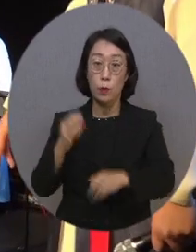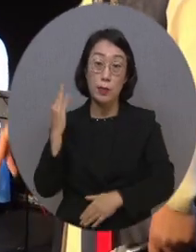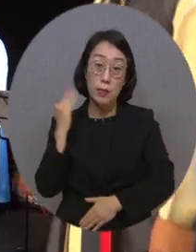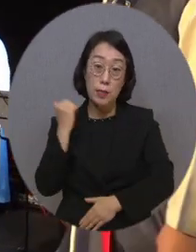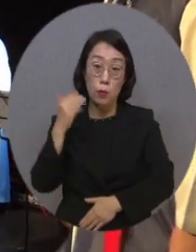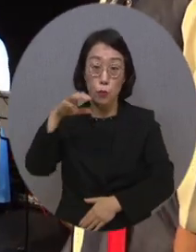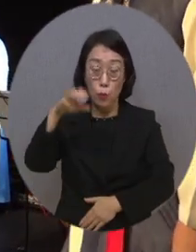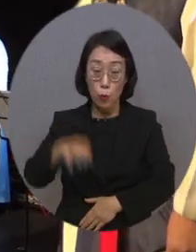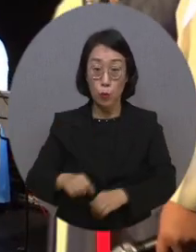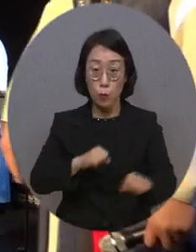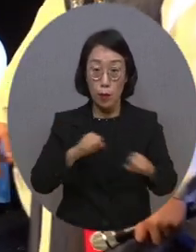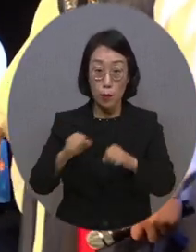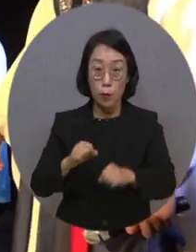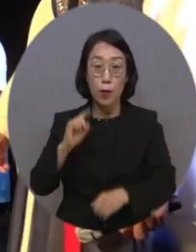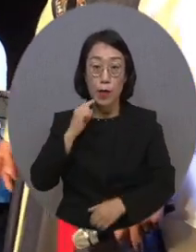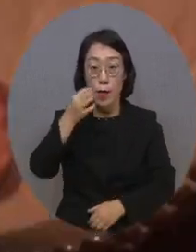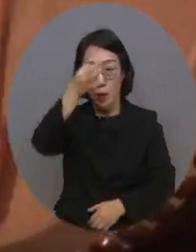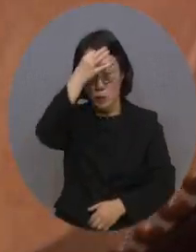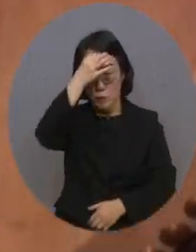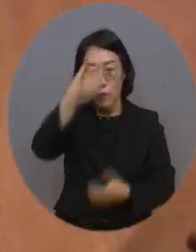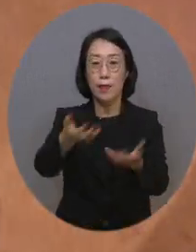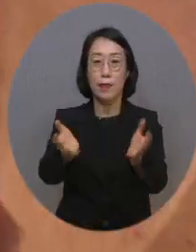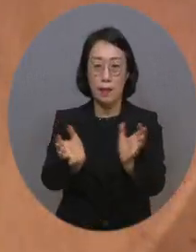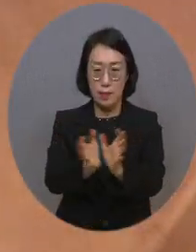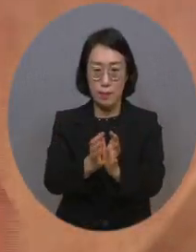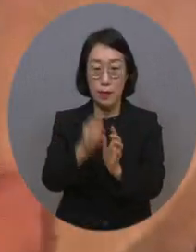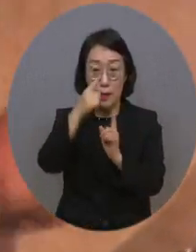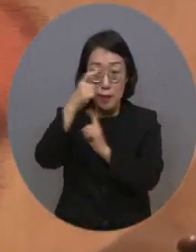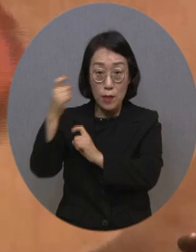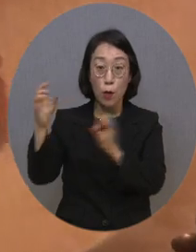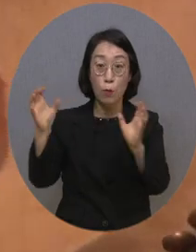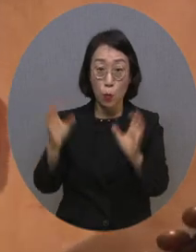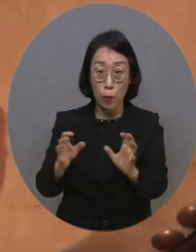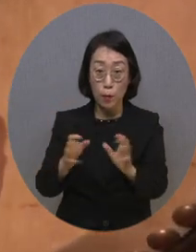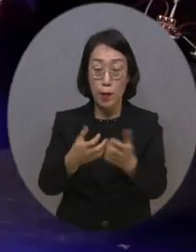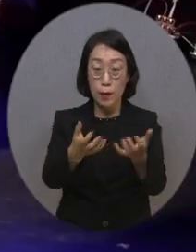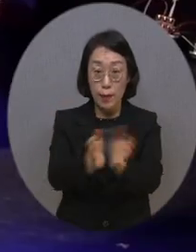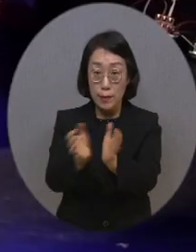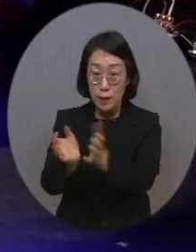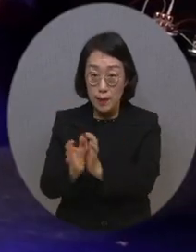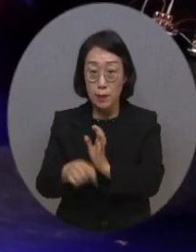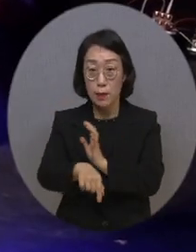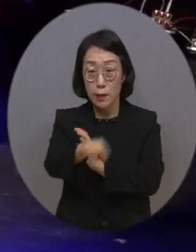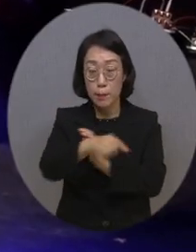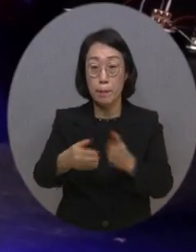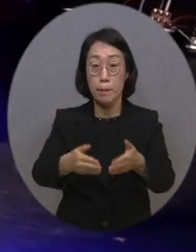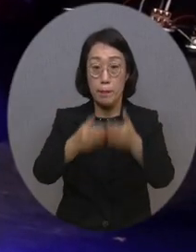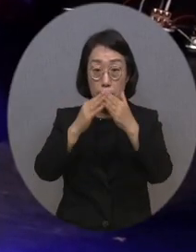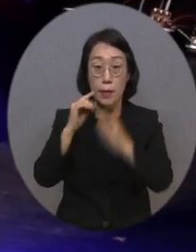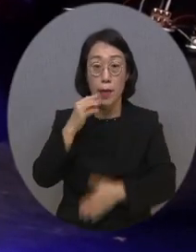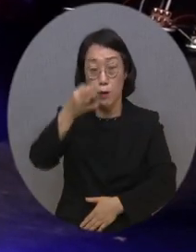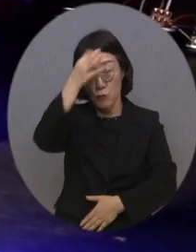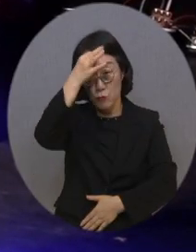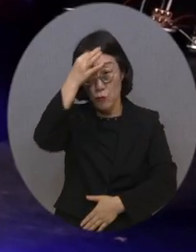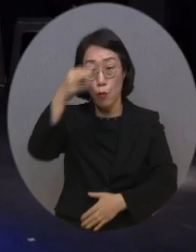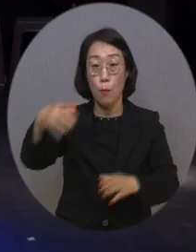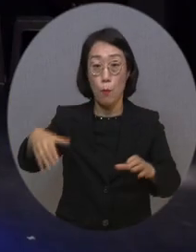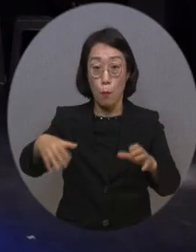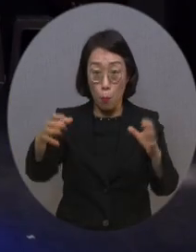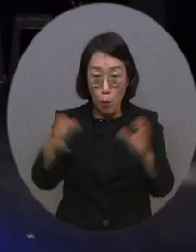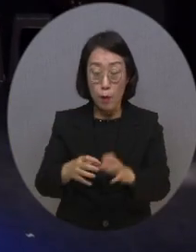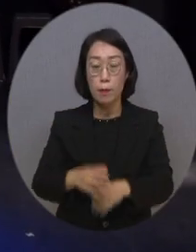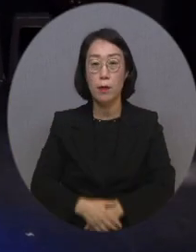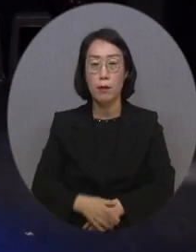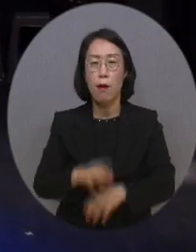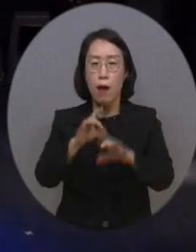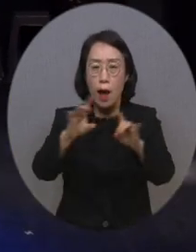활동해온 전문 예술단체입니다. 기념식과 더불어 각 단체가 준비한 창립예술제에서는 각기 다른